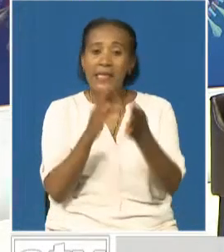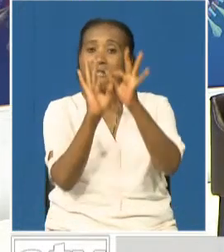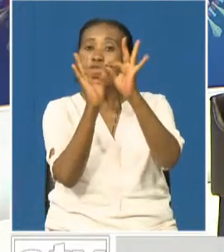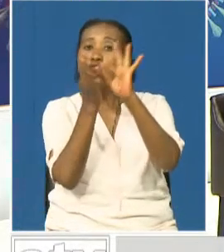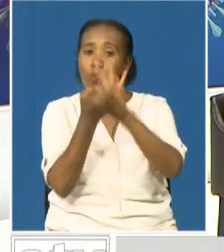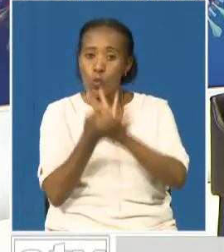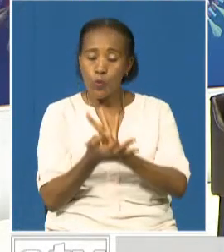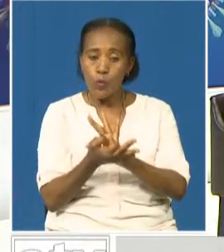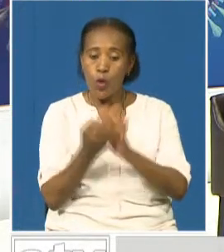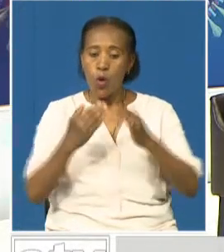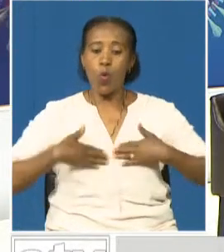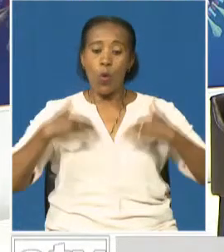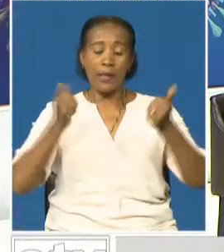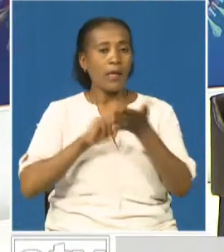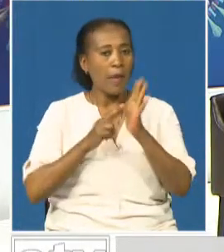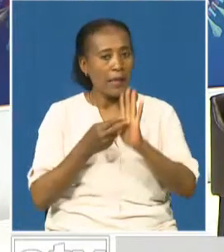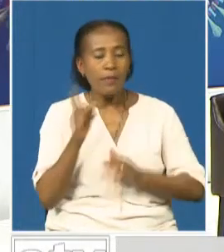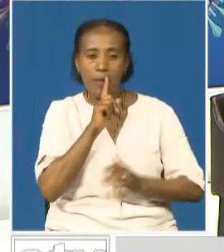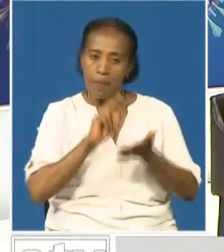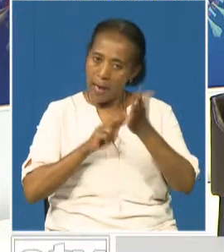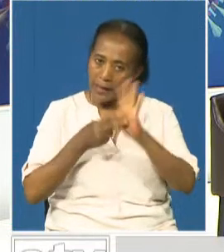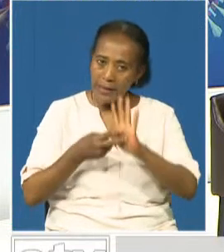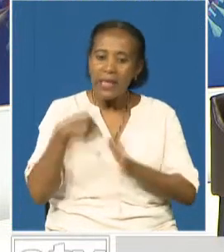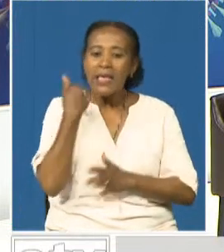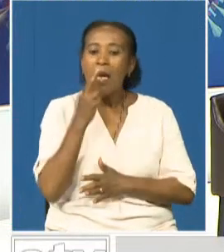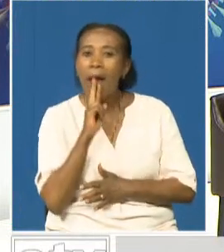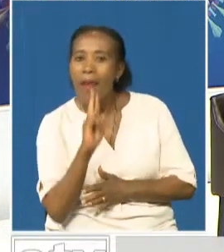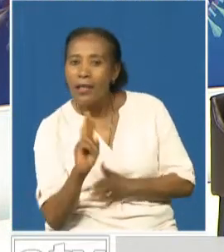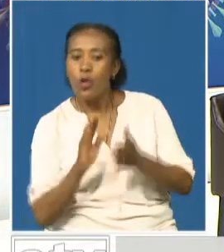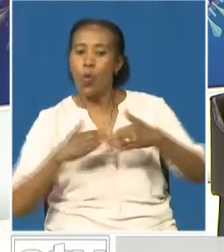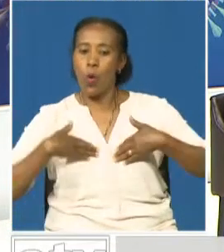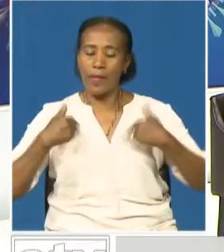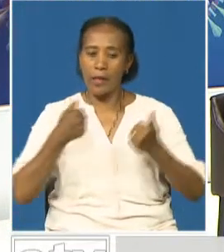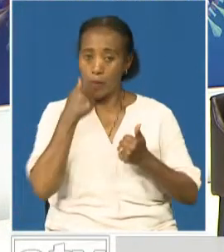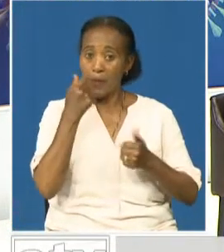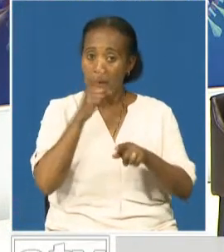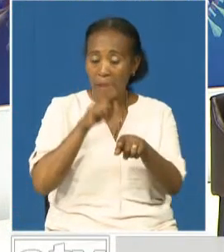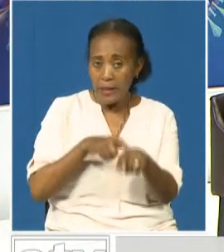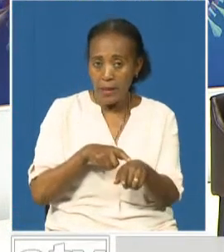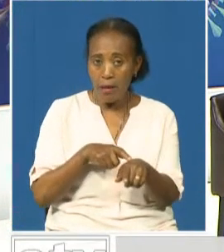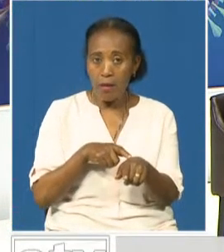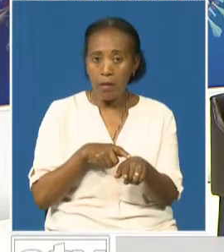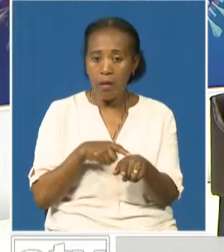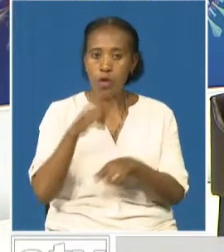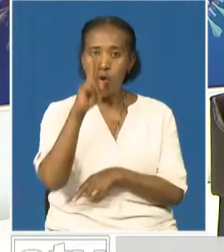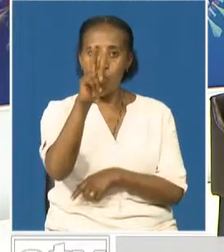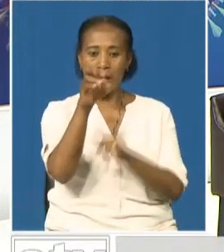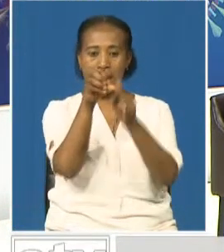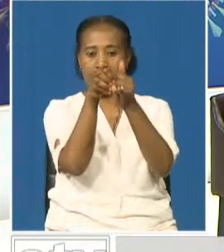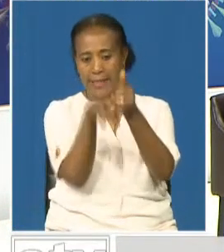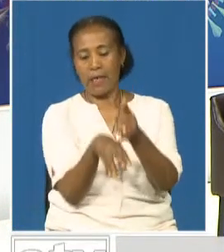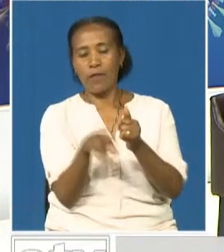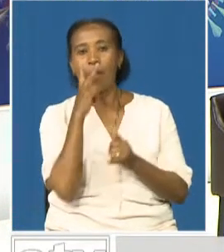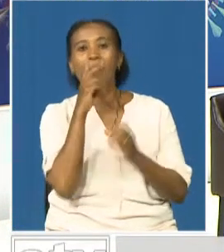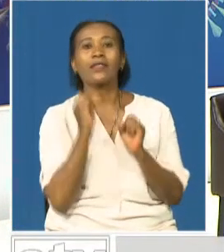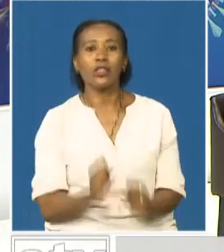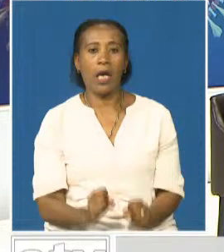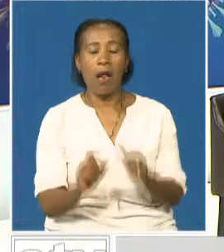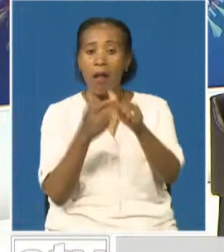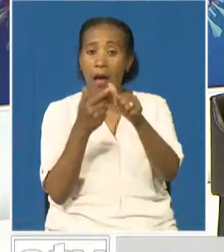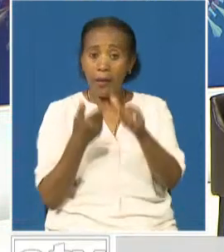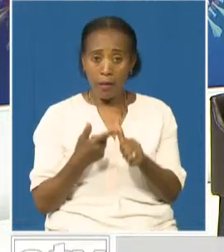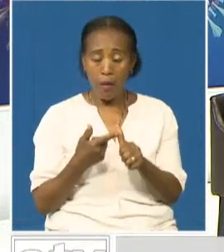ትርጉም ወጣት ማለት ምን ማለት ነው? እነማናቸው ወጣቶች በምንልበት ጊዜ ሁለት ዘርፎችን ማየት እንችላለን።